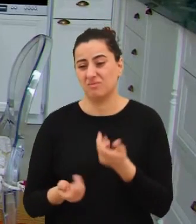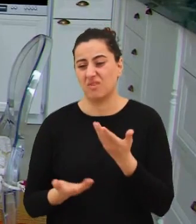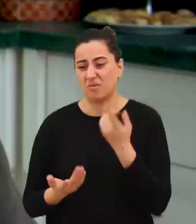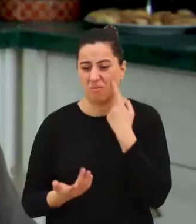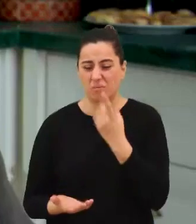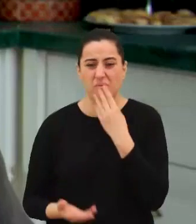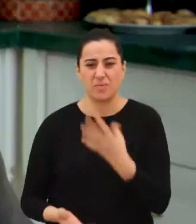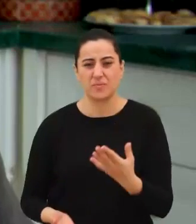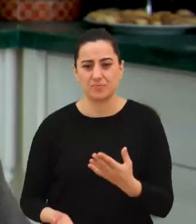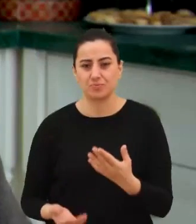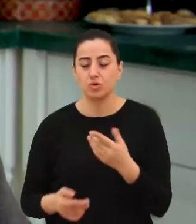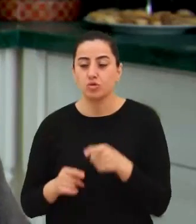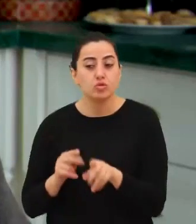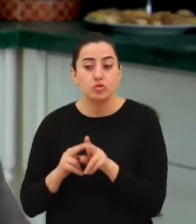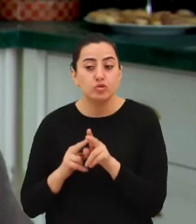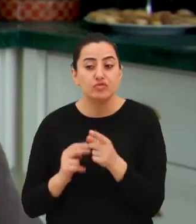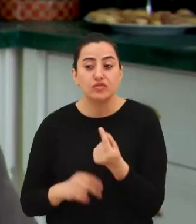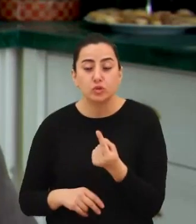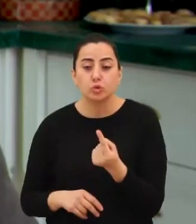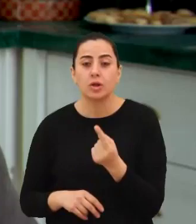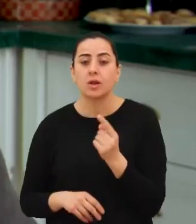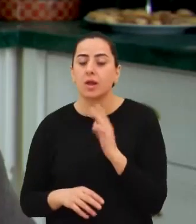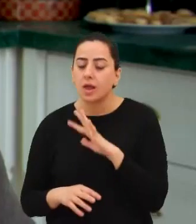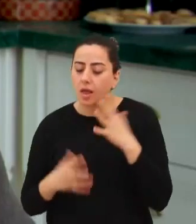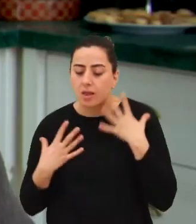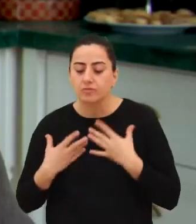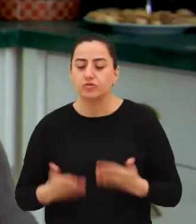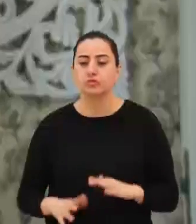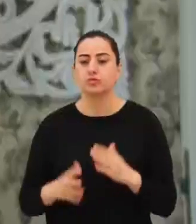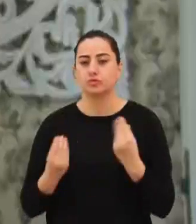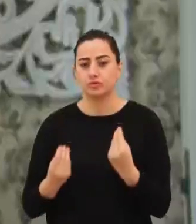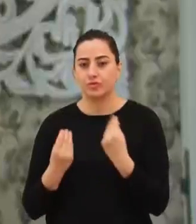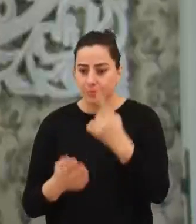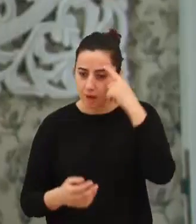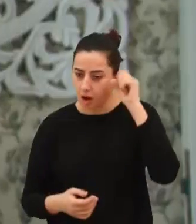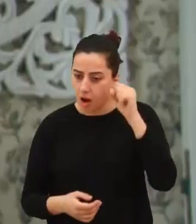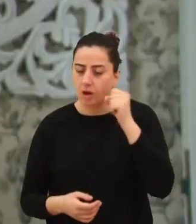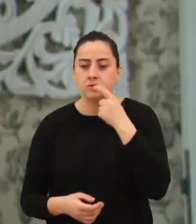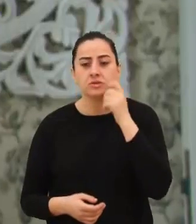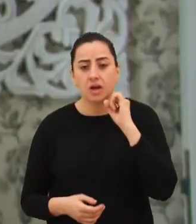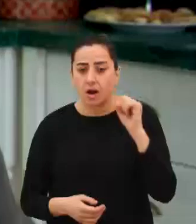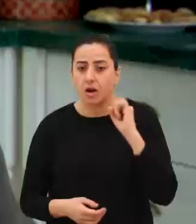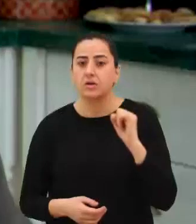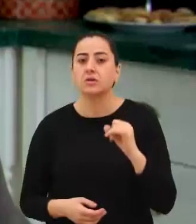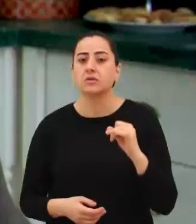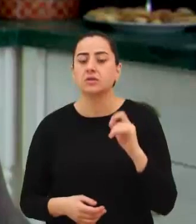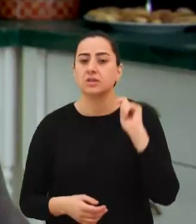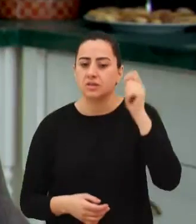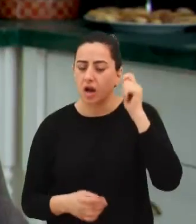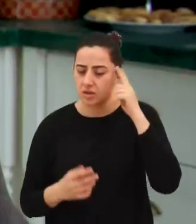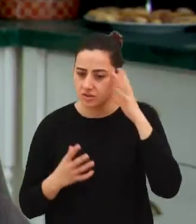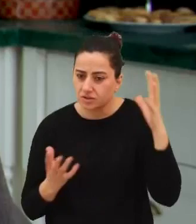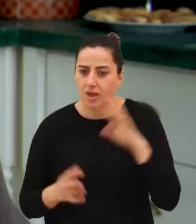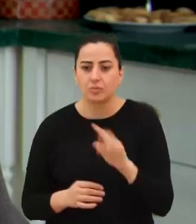bak. Oğlum kuru fasulye var ya her derde devadır. Baş ağrısına, diş ağrısına, kaynana